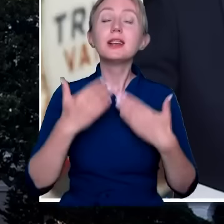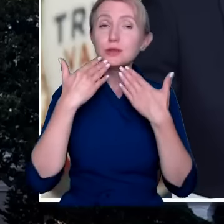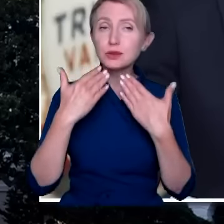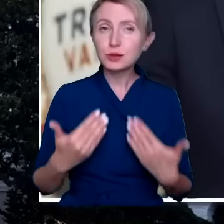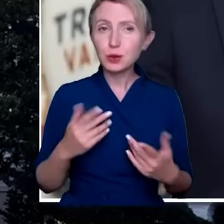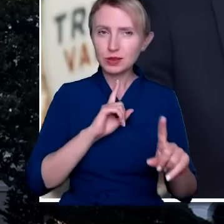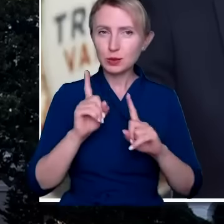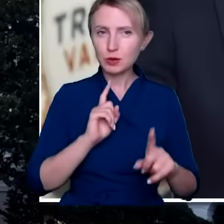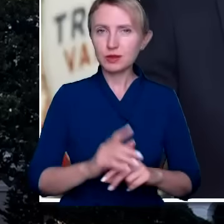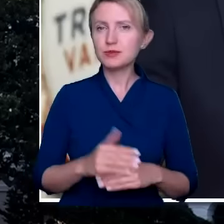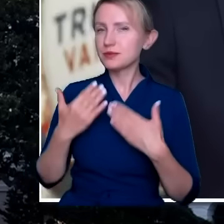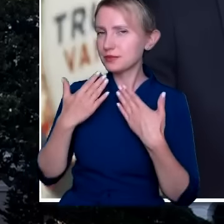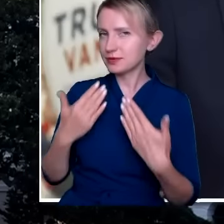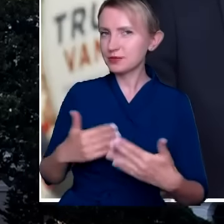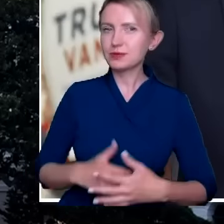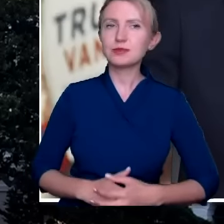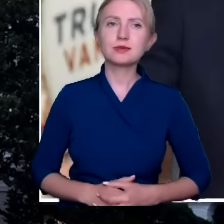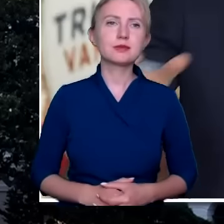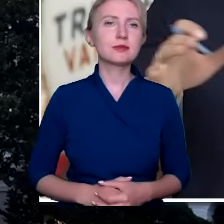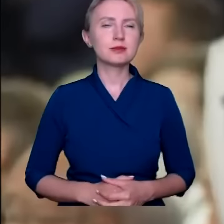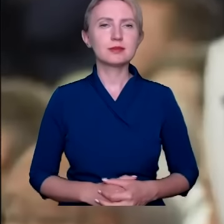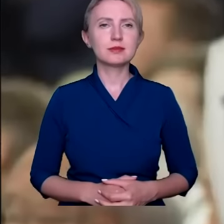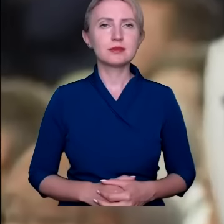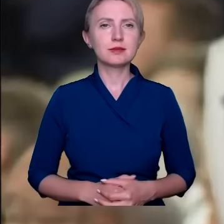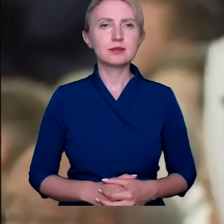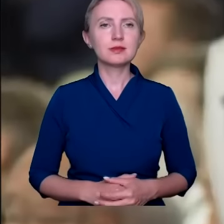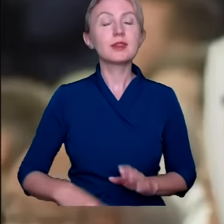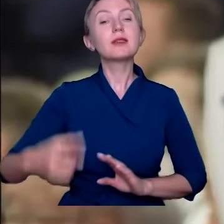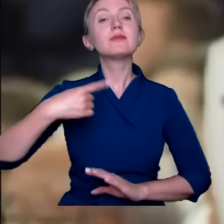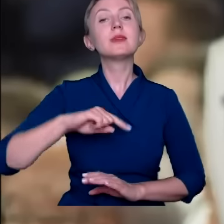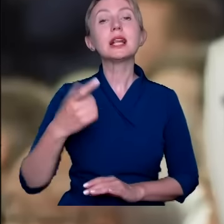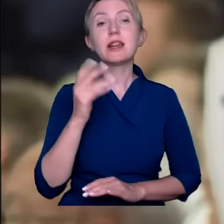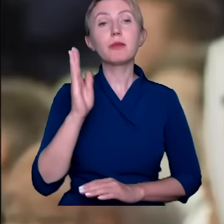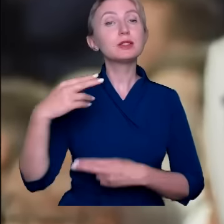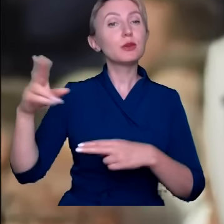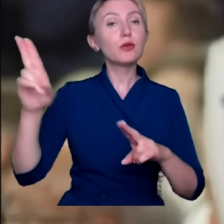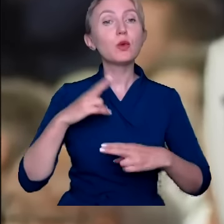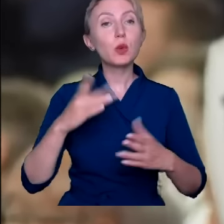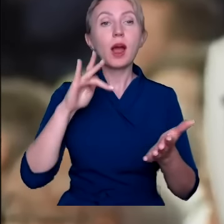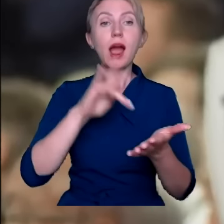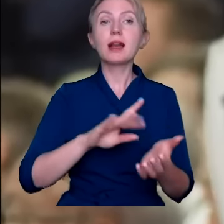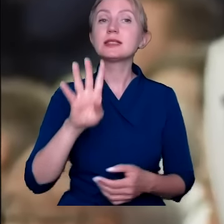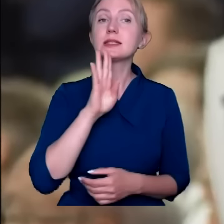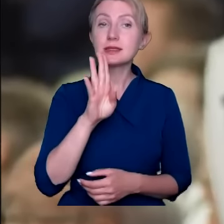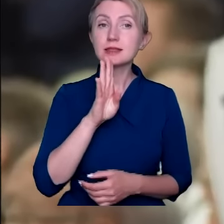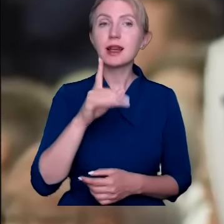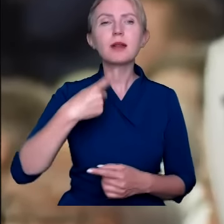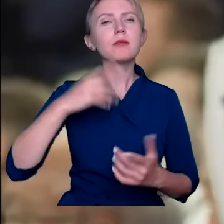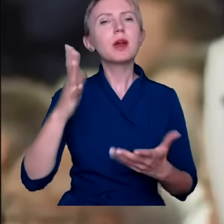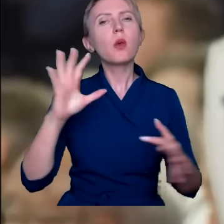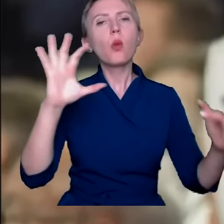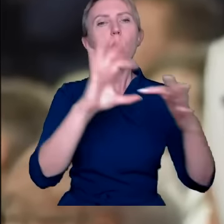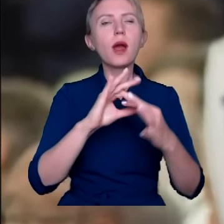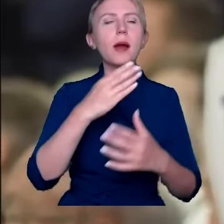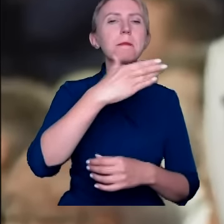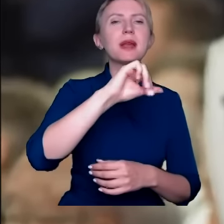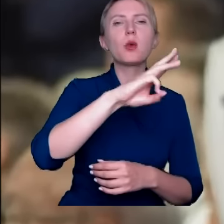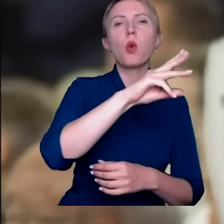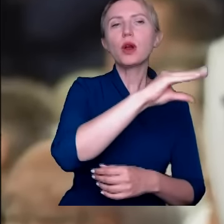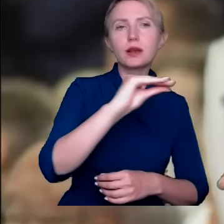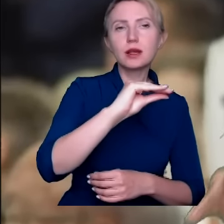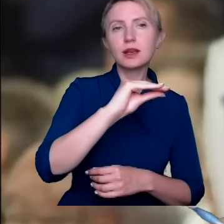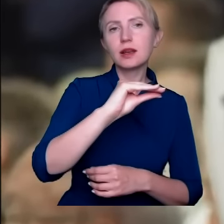rozmowę. Ja dziękuję. Zresztą my za chwilę jeszcze wrócimy i do Stanów, ale będziemy już powoli wiązać to, co stało się w Milwaukee, tą konwencję,